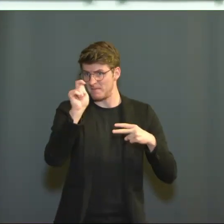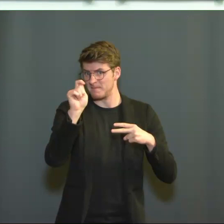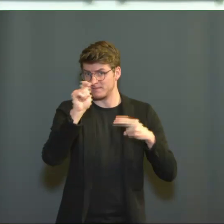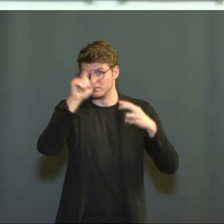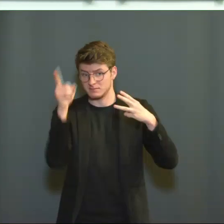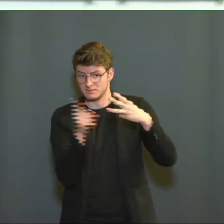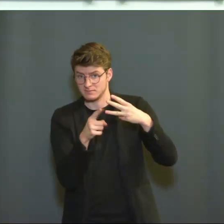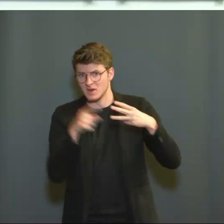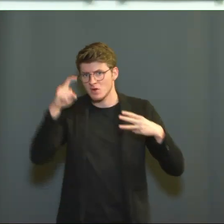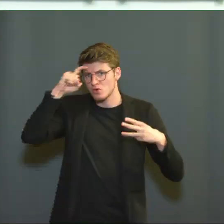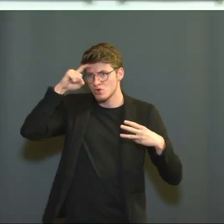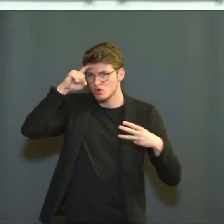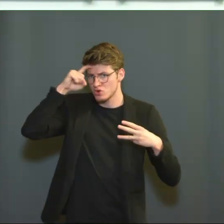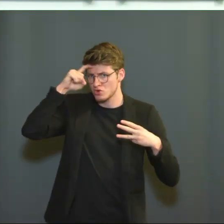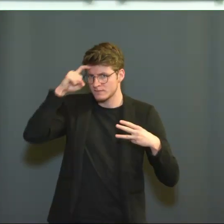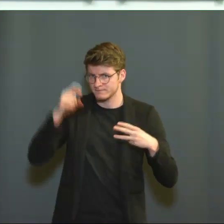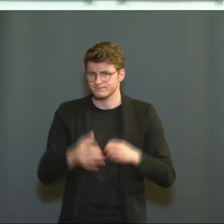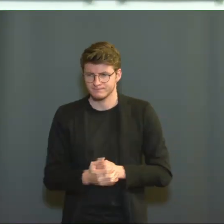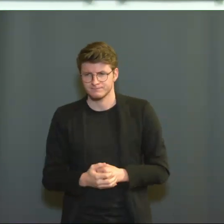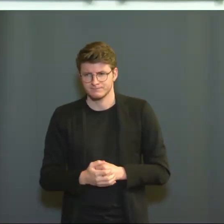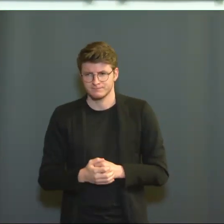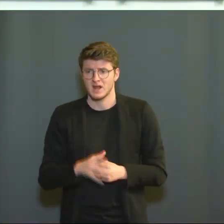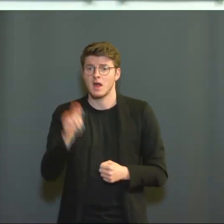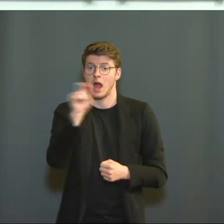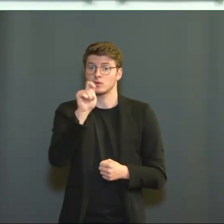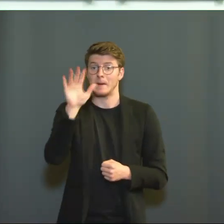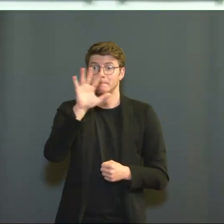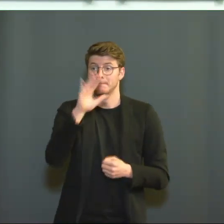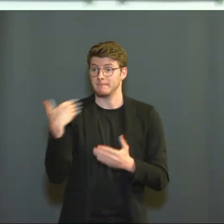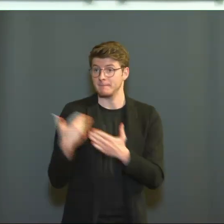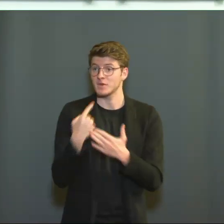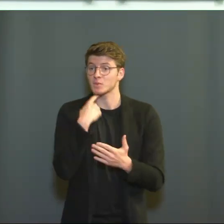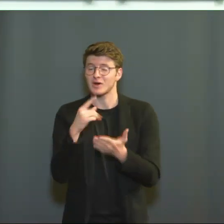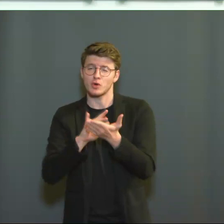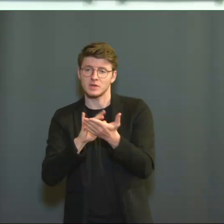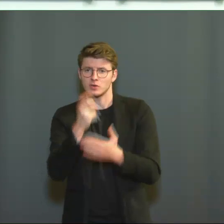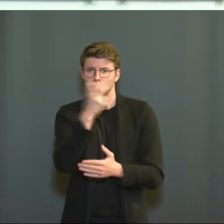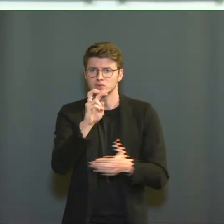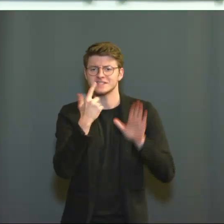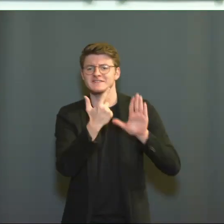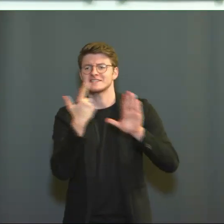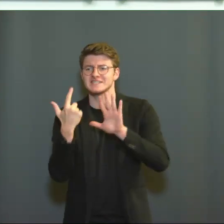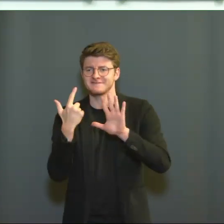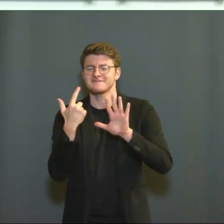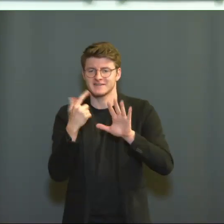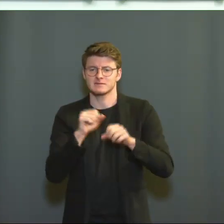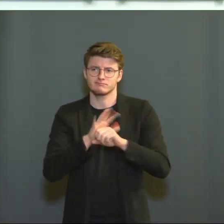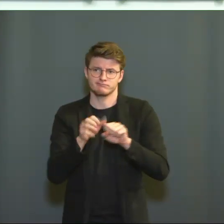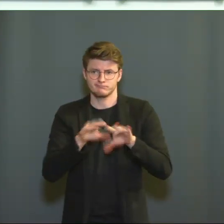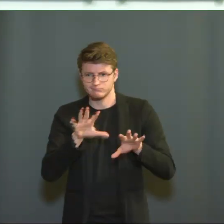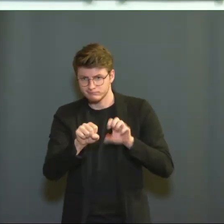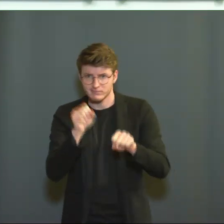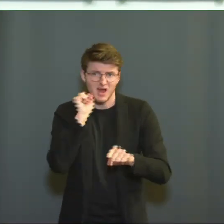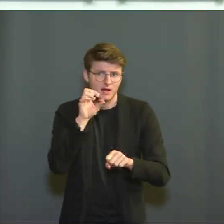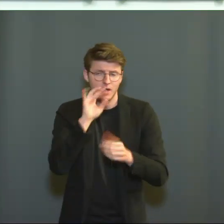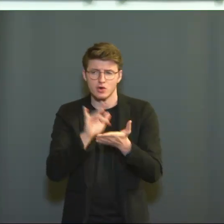provincie Antwerpen werd de afgelopen week gemiddeld 277 nieuwe gevallen per dag vastgesteld. Dat is een